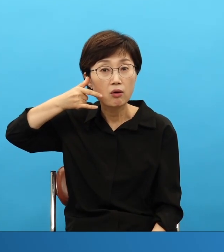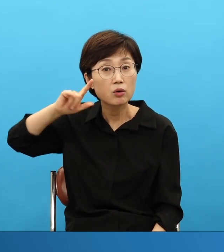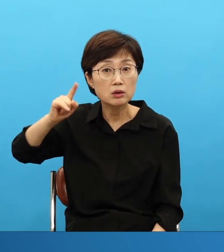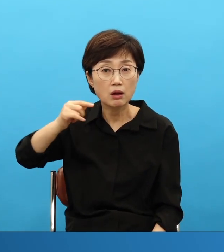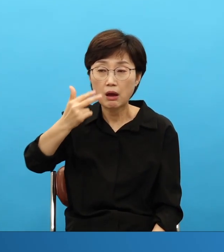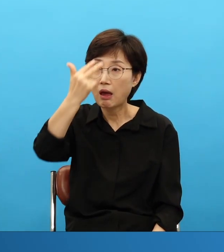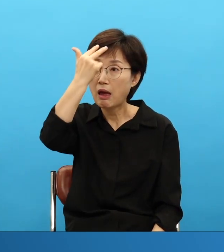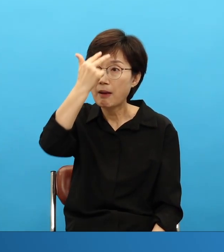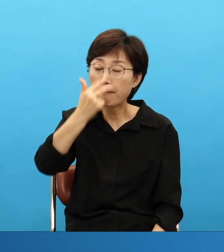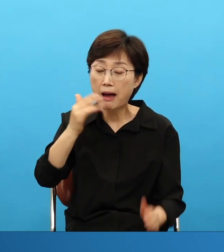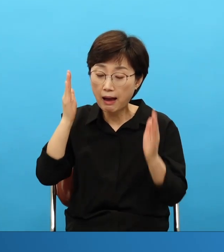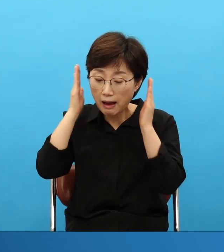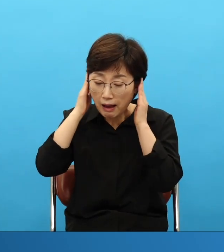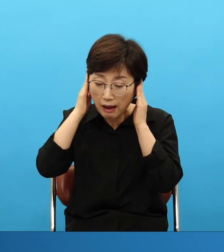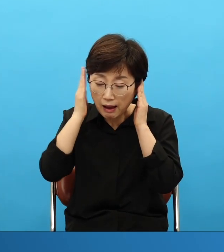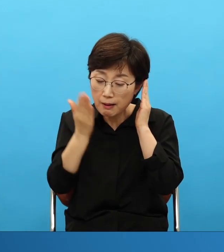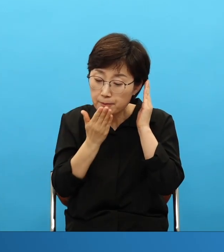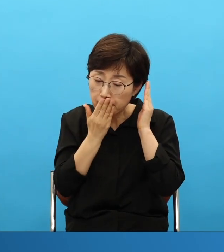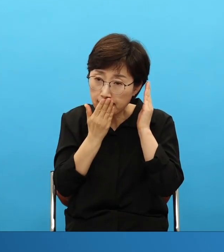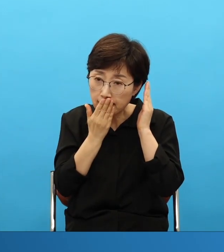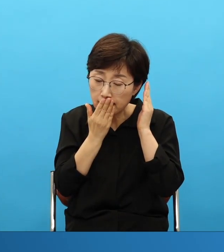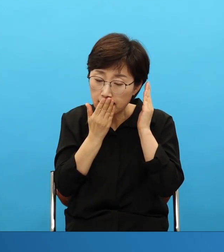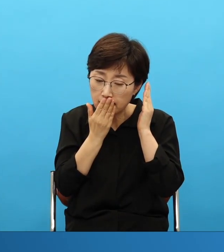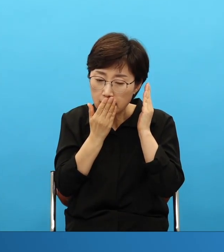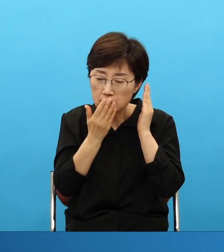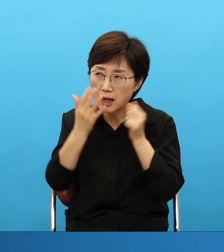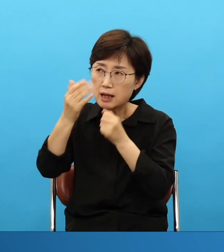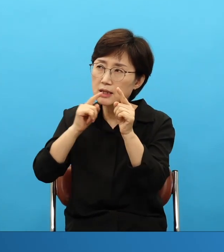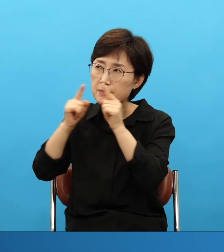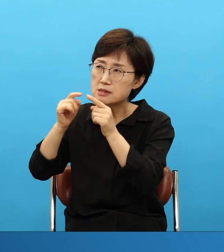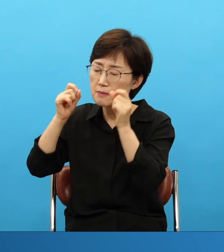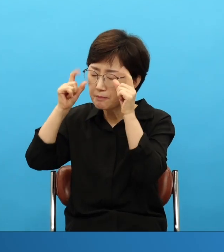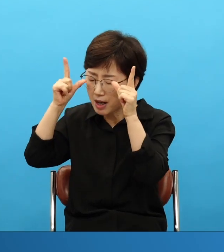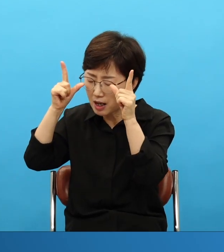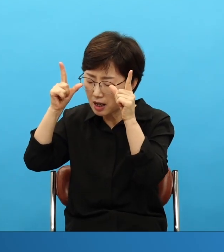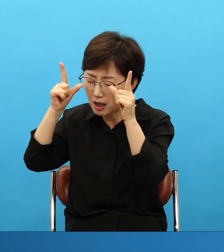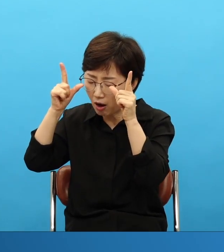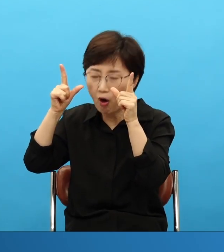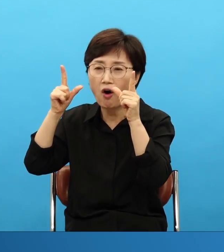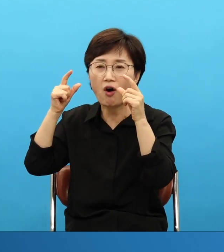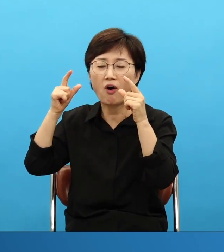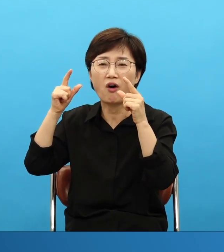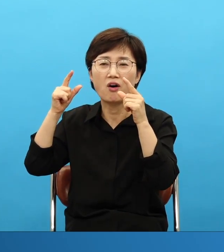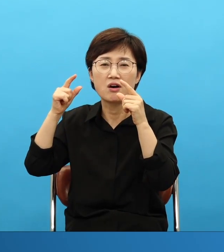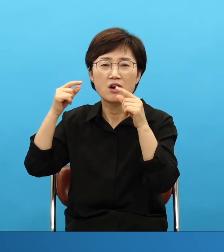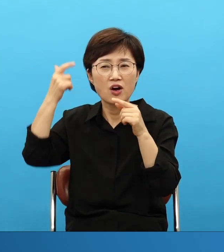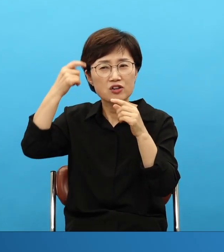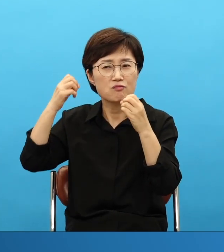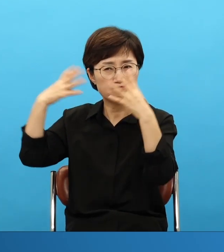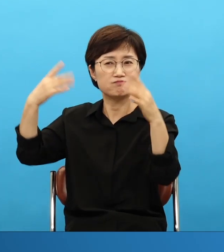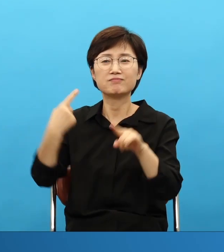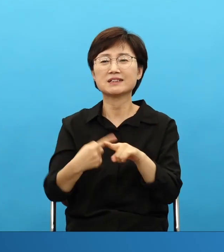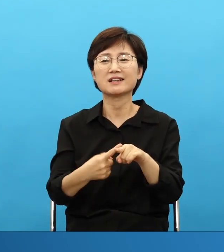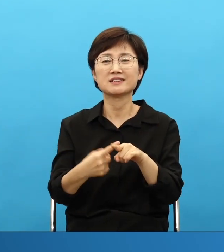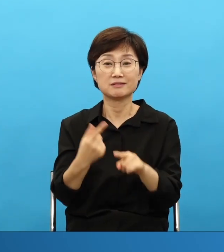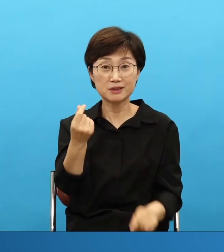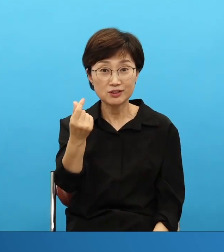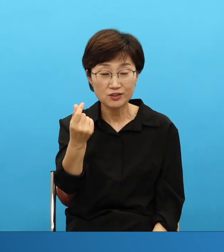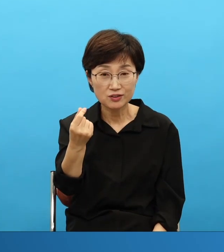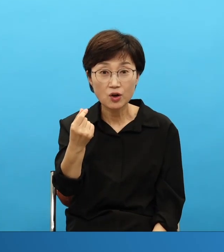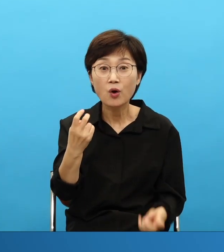없어요 그런데 하나님의 능력을 아는 사람 슬리 기도한